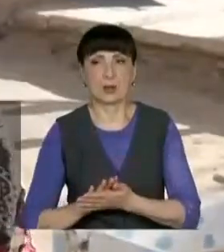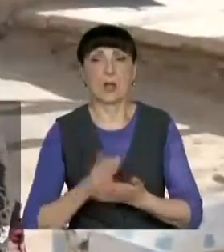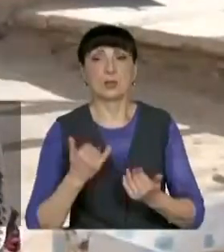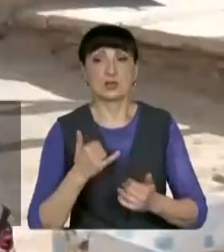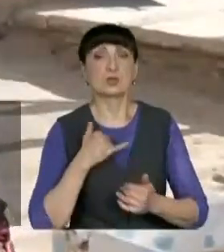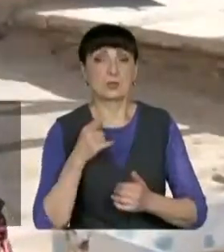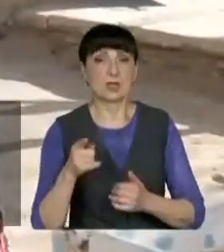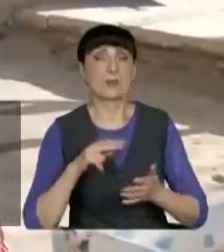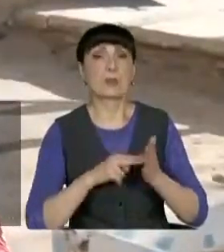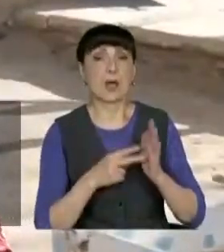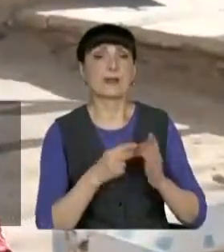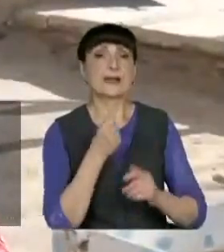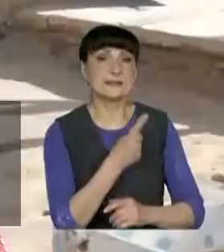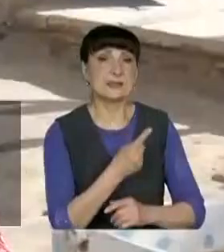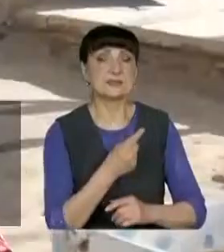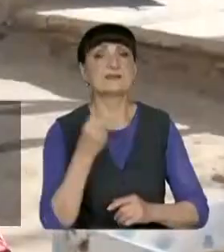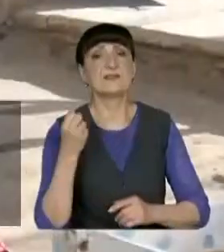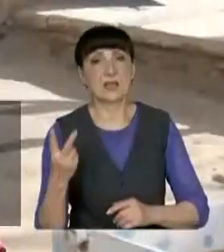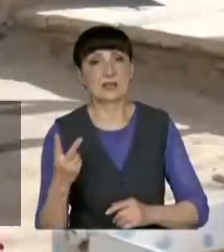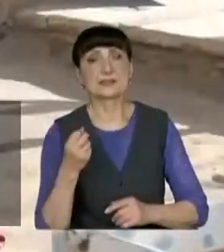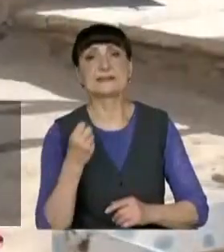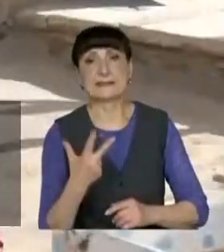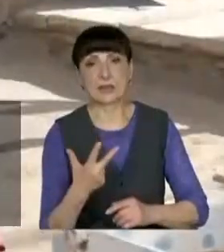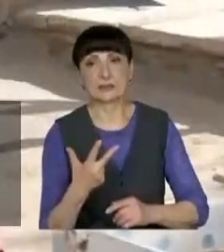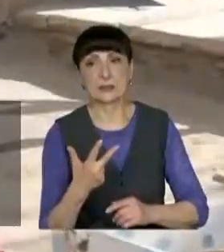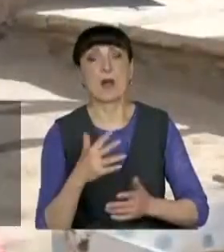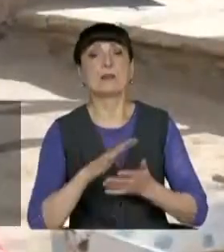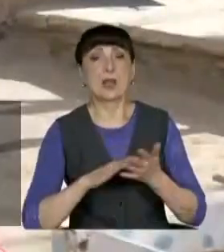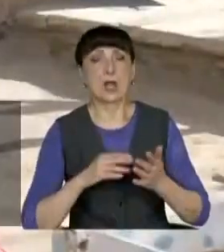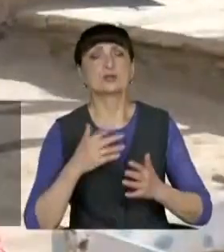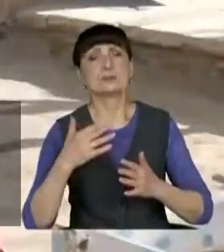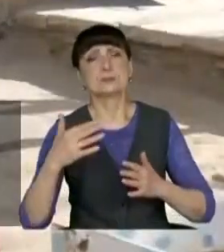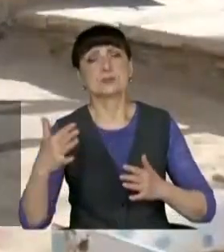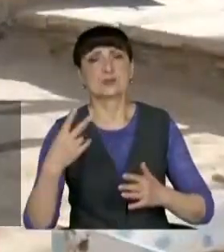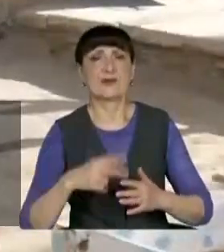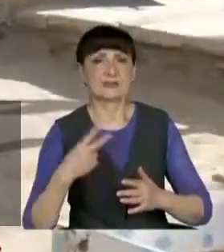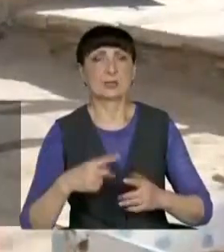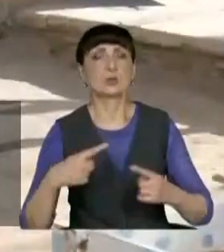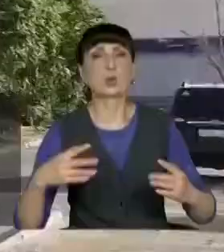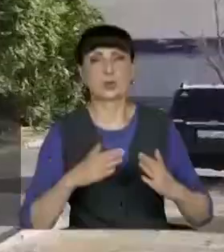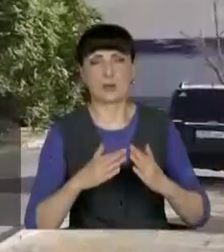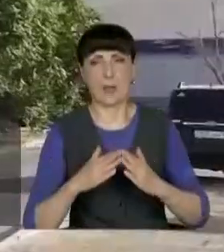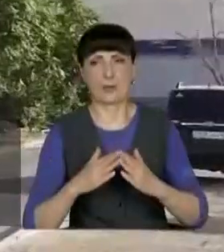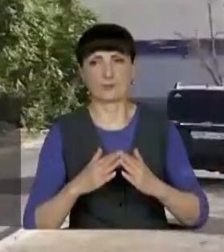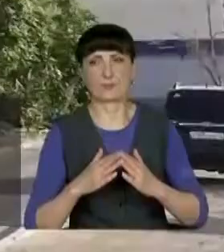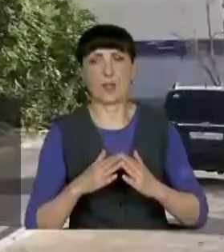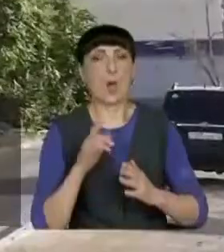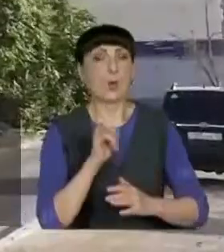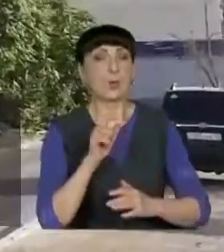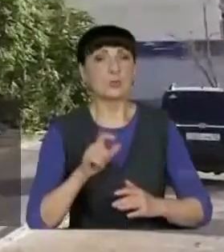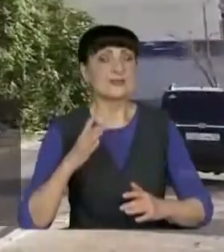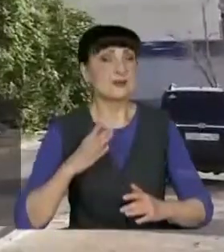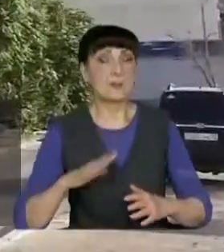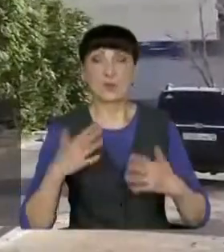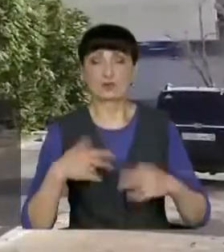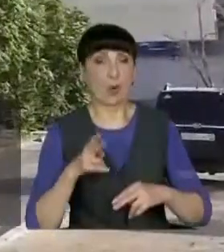нас идут по плану 11, 12, 13. Дальше пойдут у нас еще 20 и другие дома идут. Тем временем у людей терпение